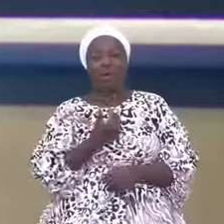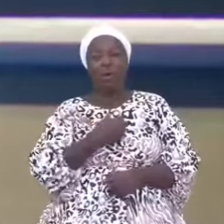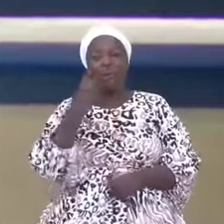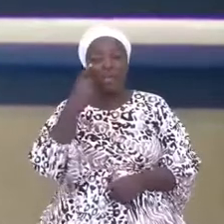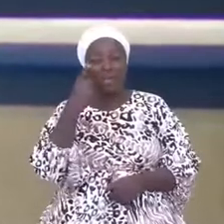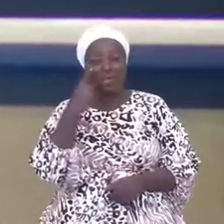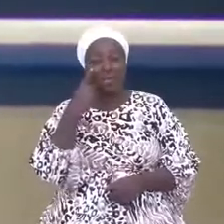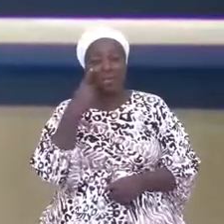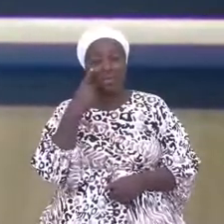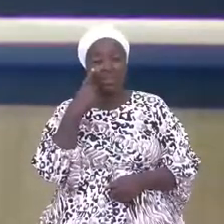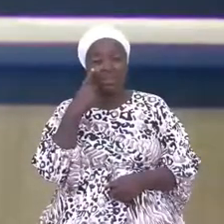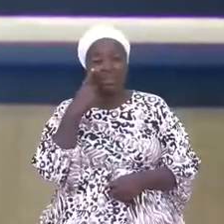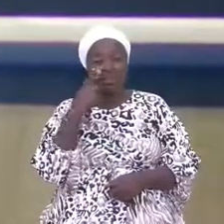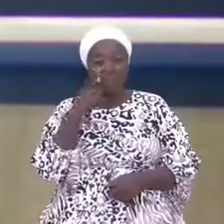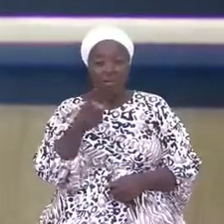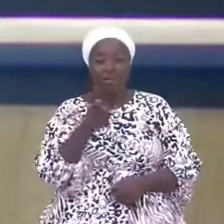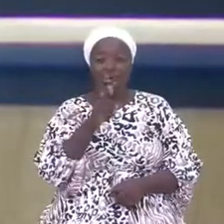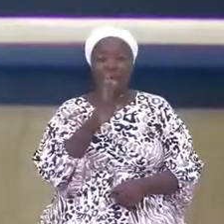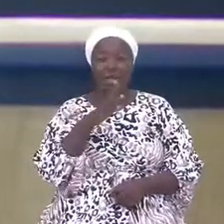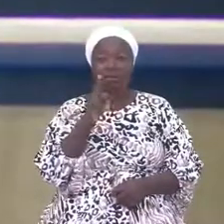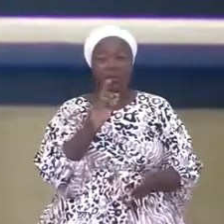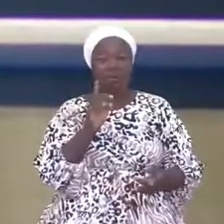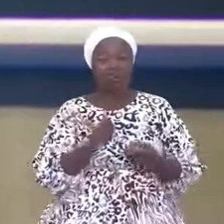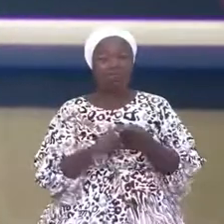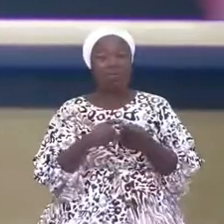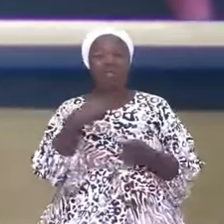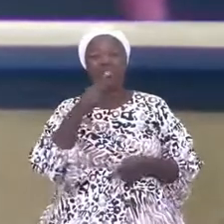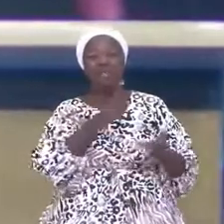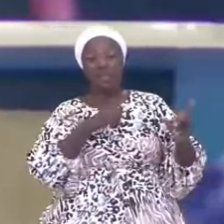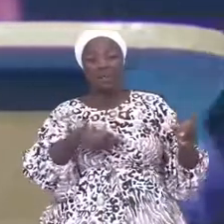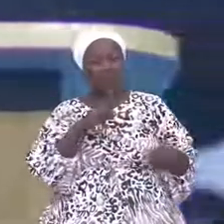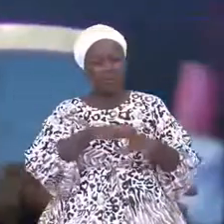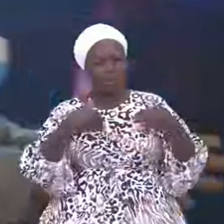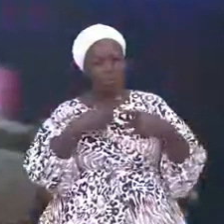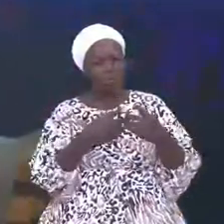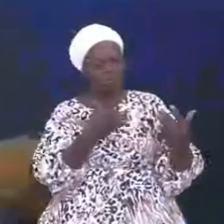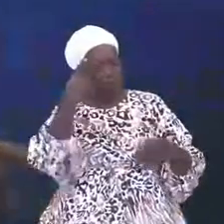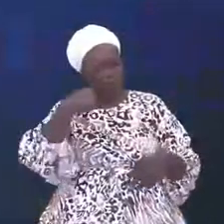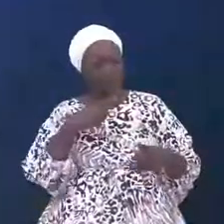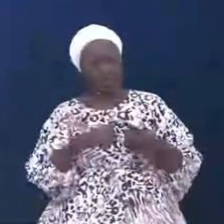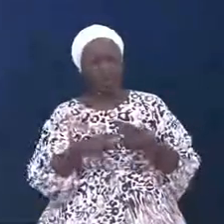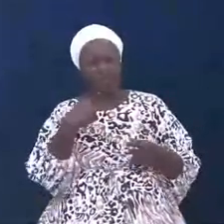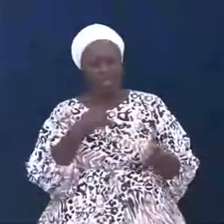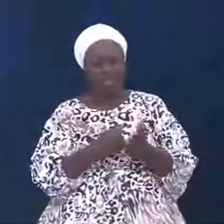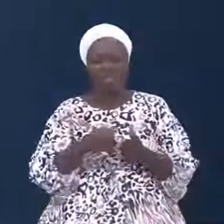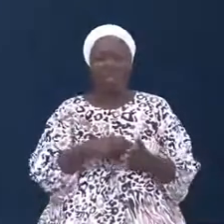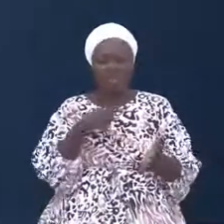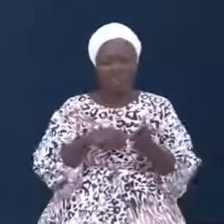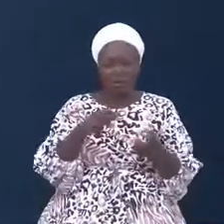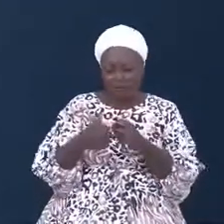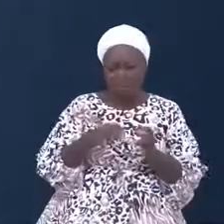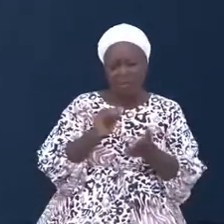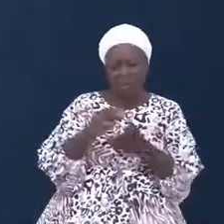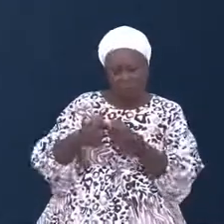que nous recouvrons la vue. C'est toi qui dois mentionner ton problème. Ne m'attendez pas que je